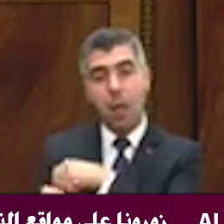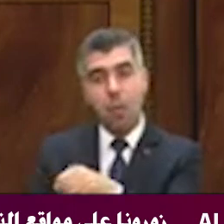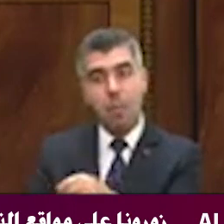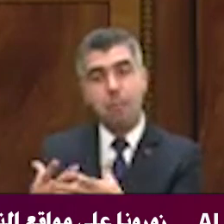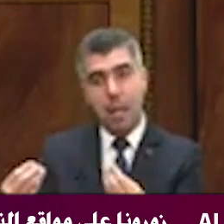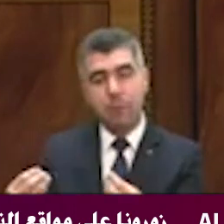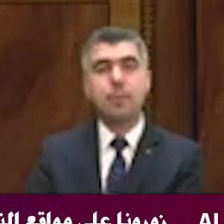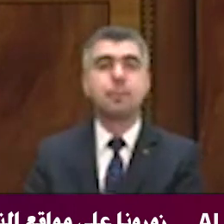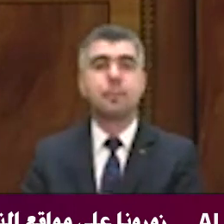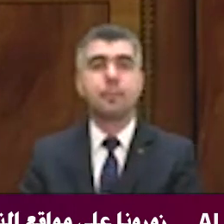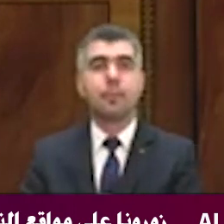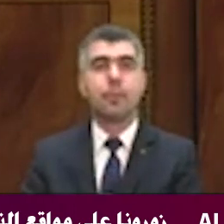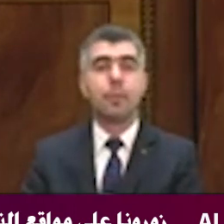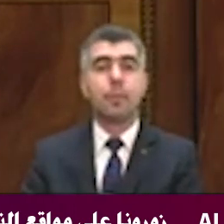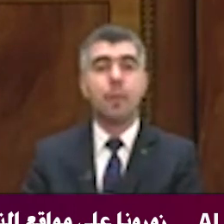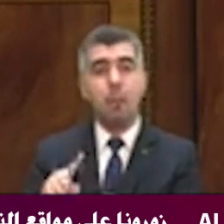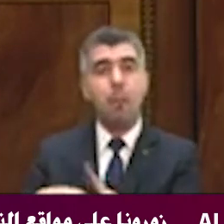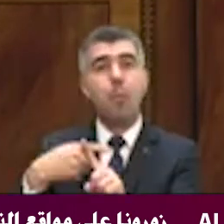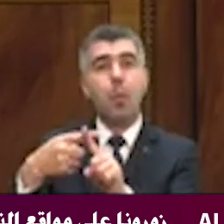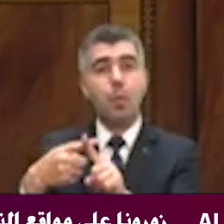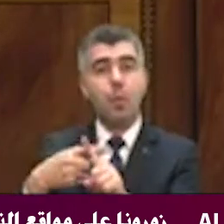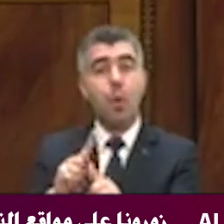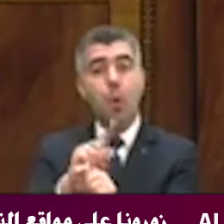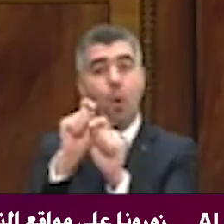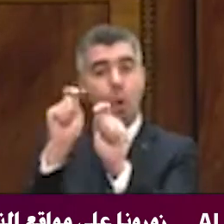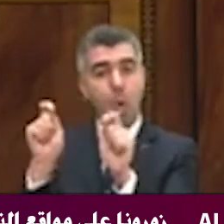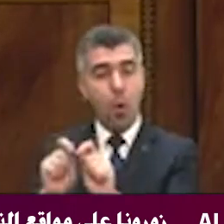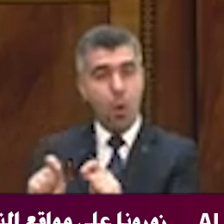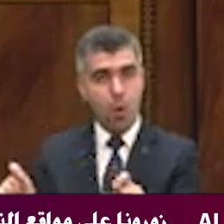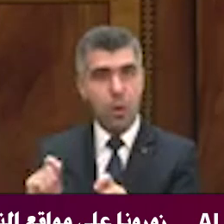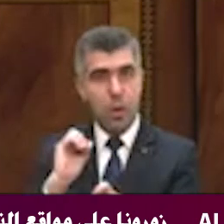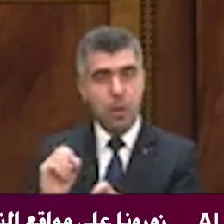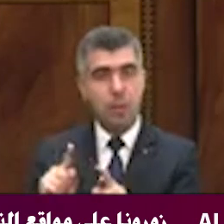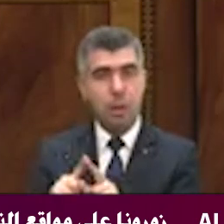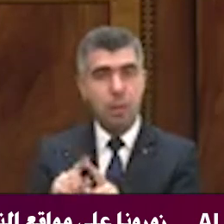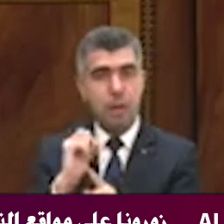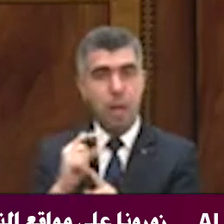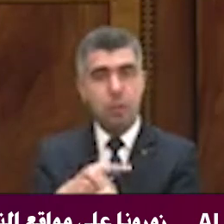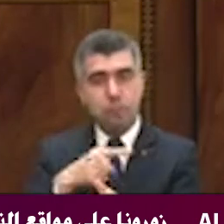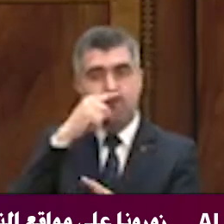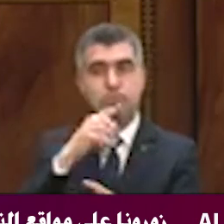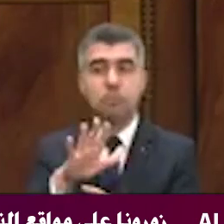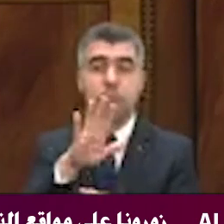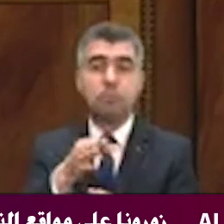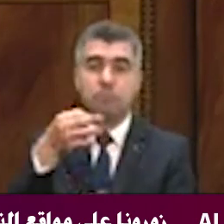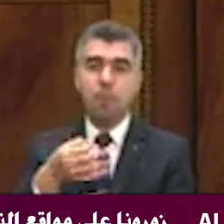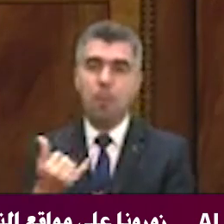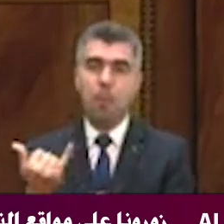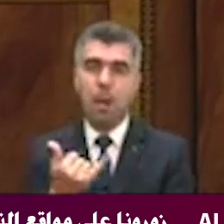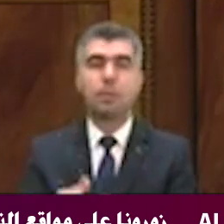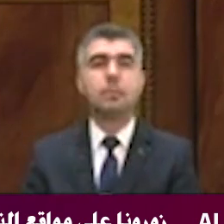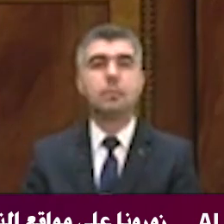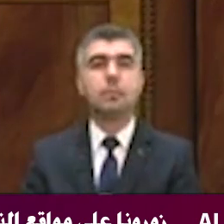علينا كذلك سؤال الحرية المرتبطة بالكرامة، وهذه الحرية